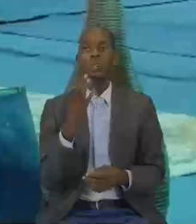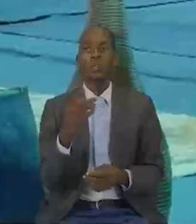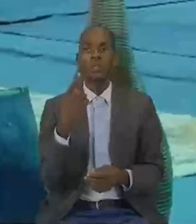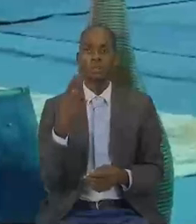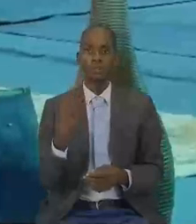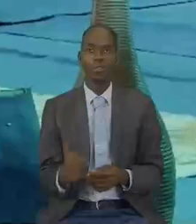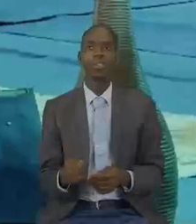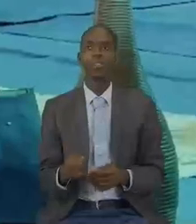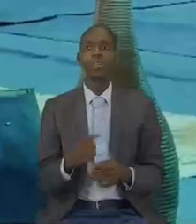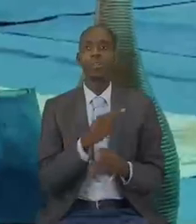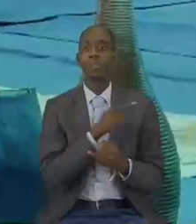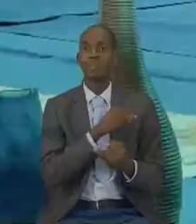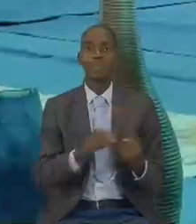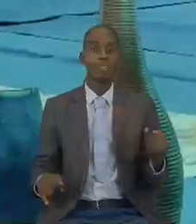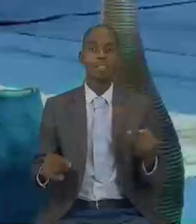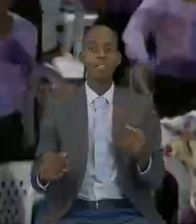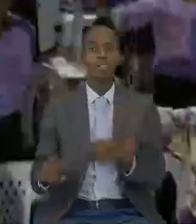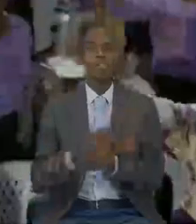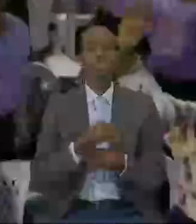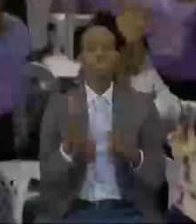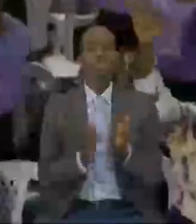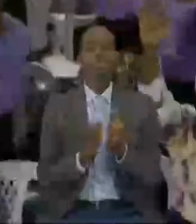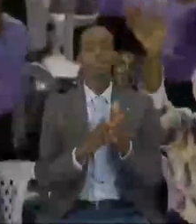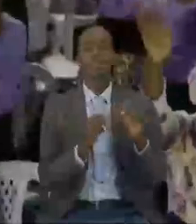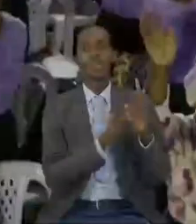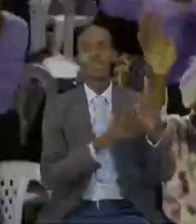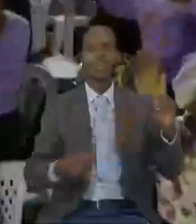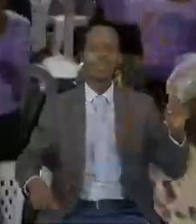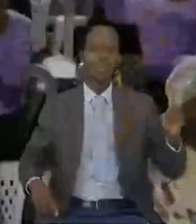La voix du dernier jour, je dis gloire à Dieu.